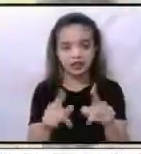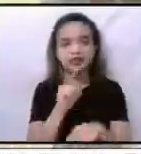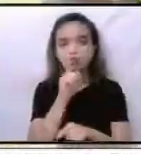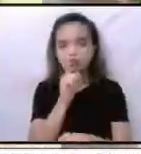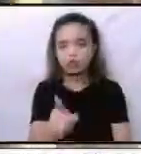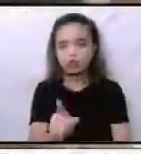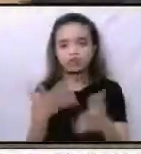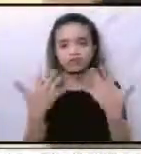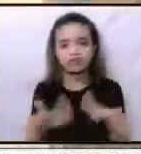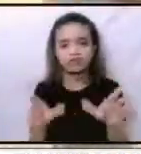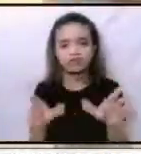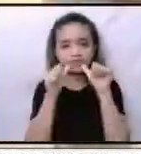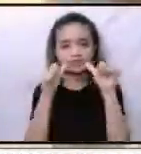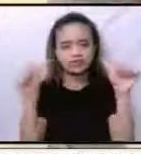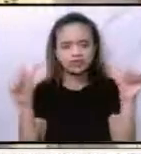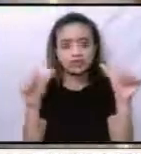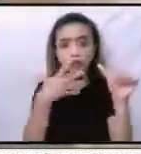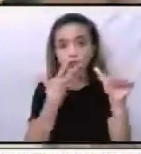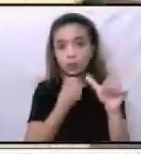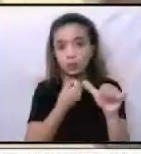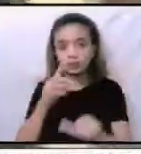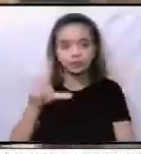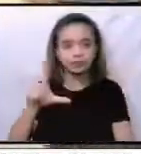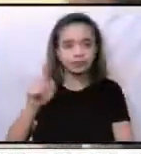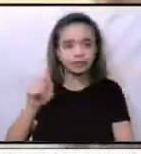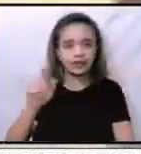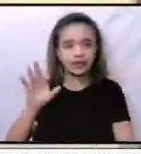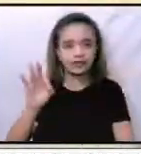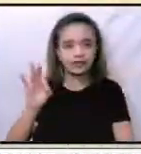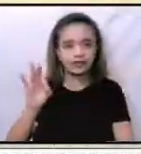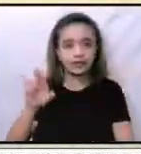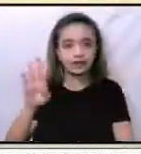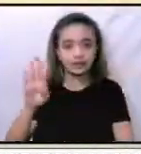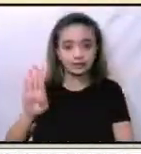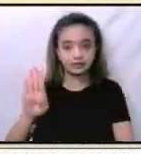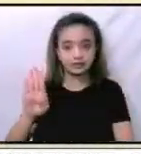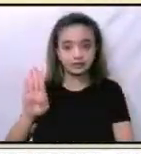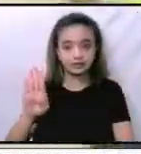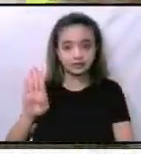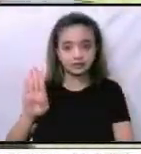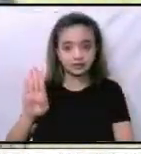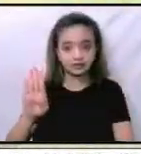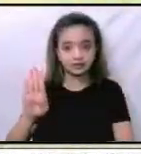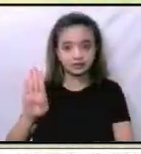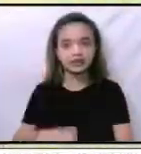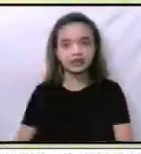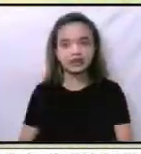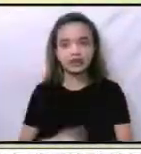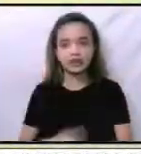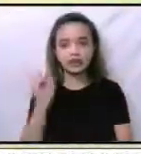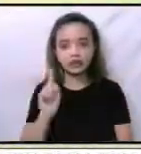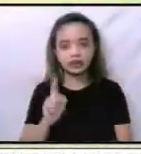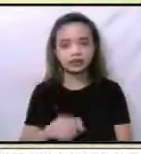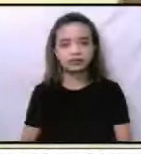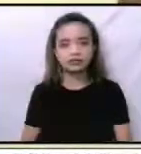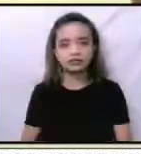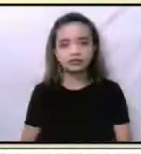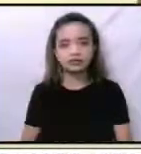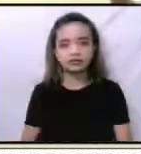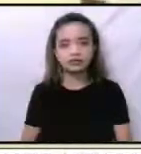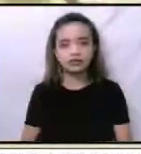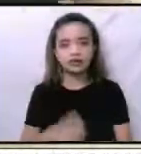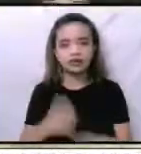Land Transportation Franchising and Regulatory Board o LTFRB ang pagtatapos ng Service